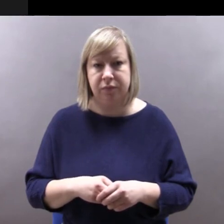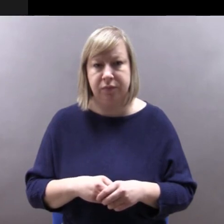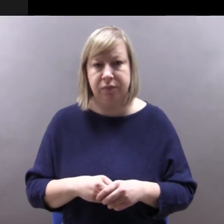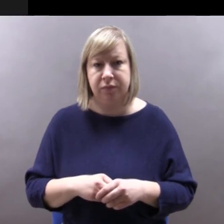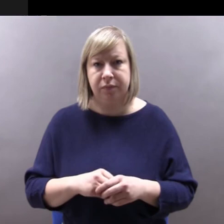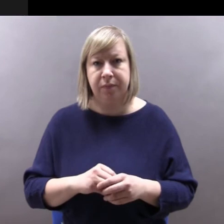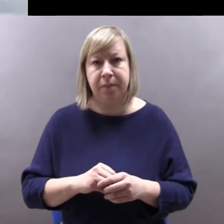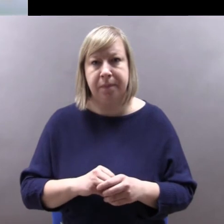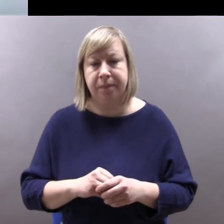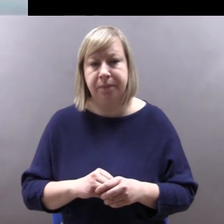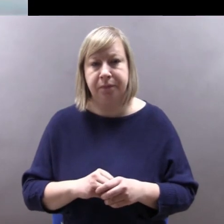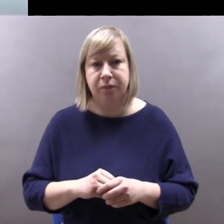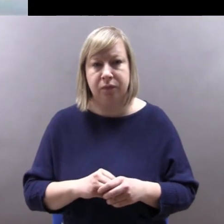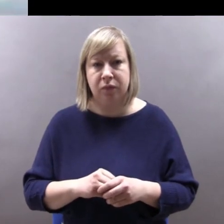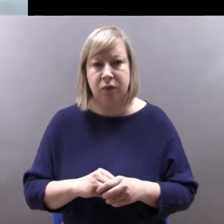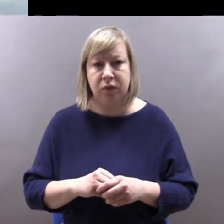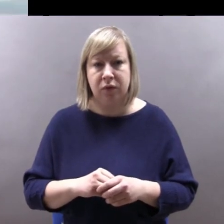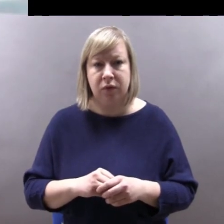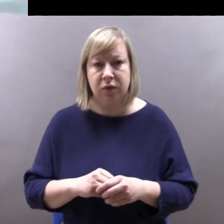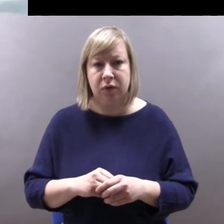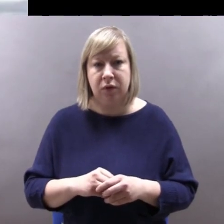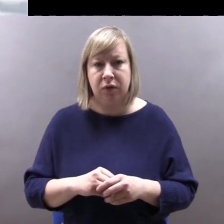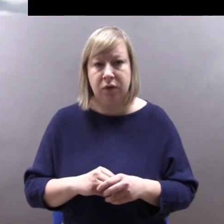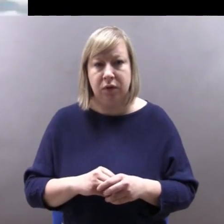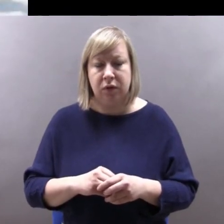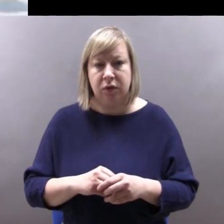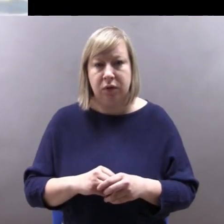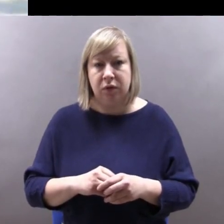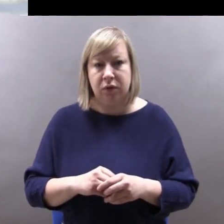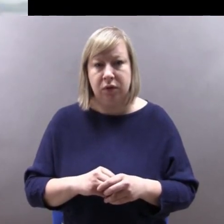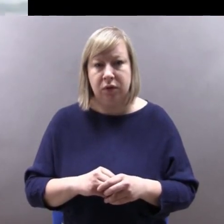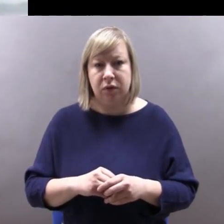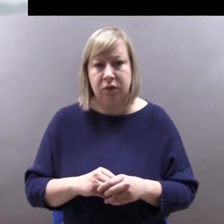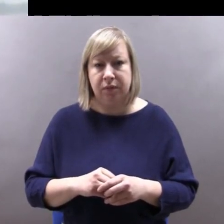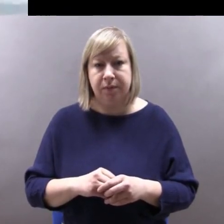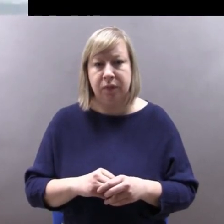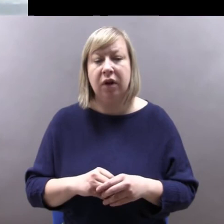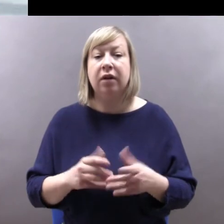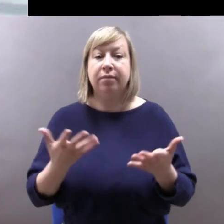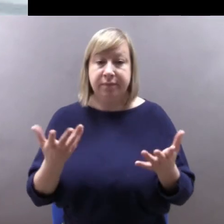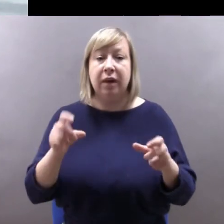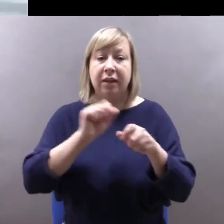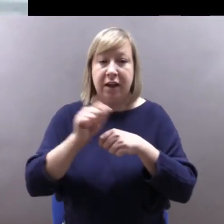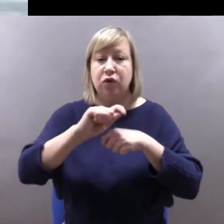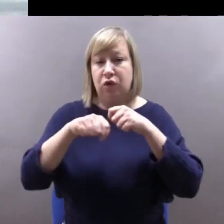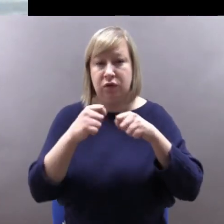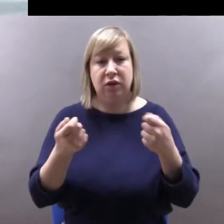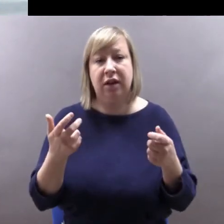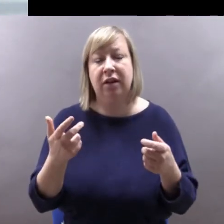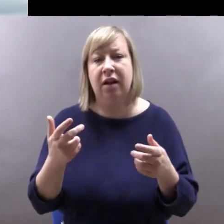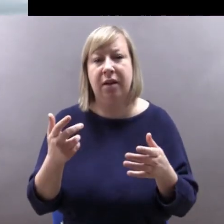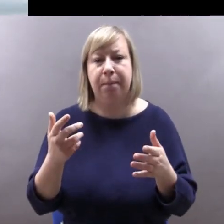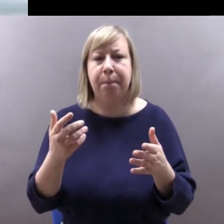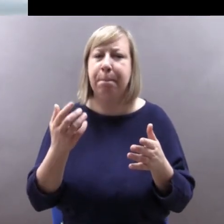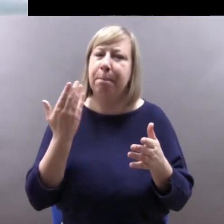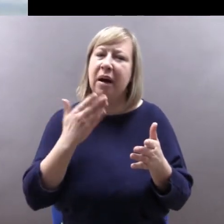masz, natomiast no to polecam. Natomiast to są rozwiązania, gdzie koszty są abstrakcyjne i no i trudno